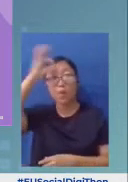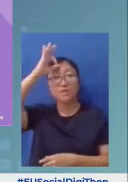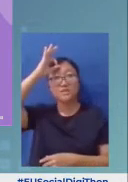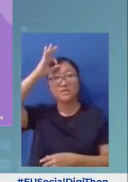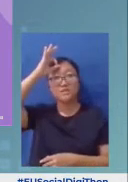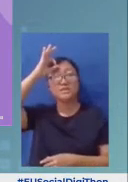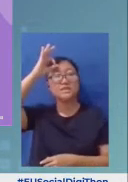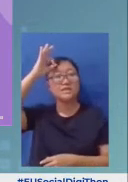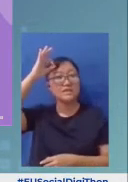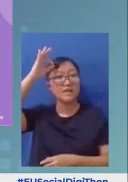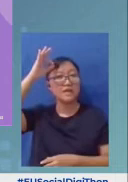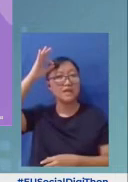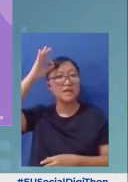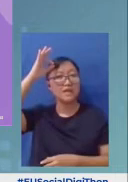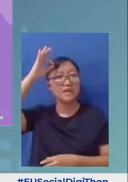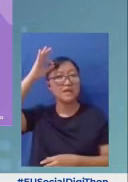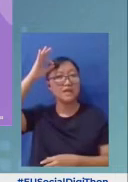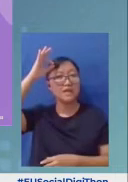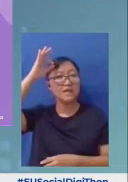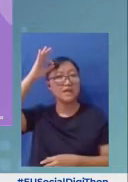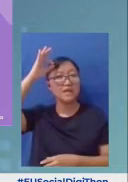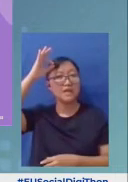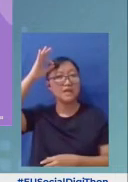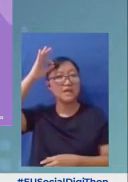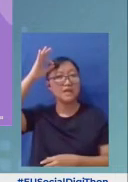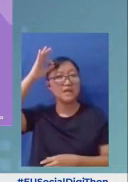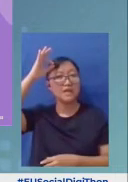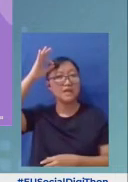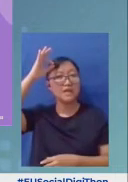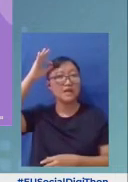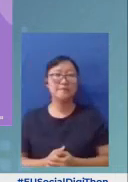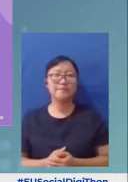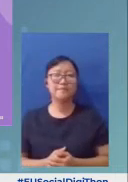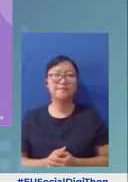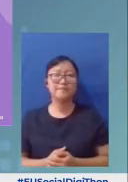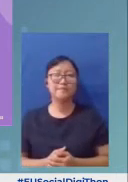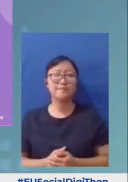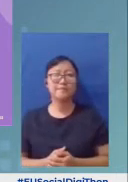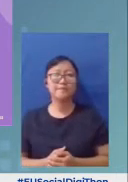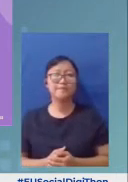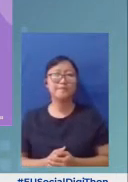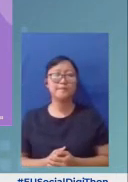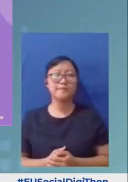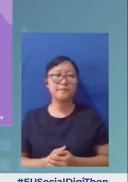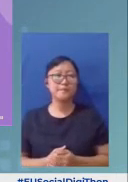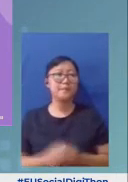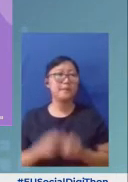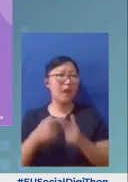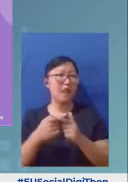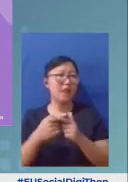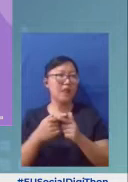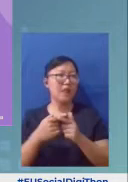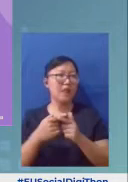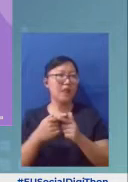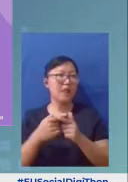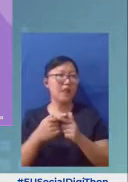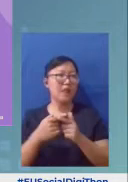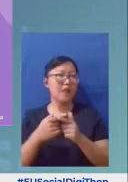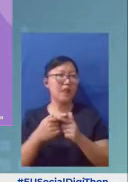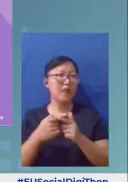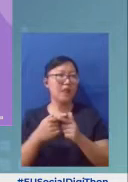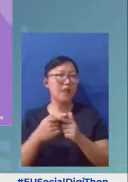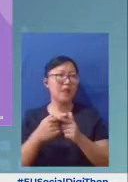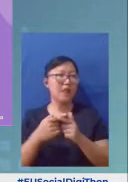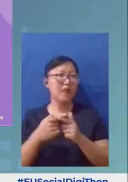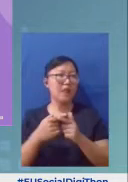misalnya ya. Atau kalau di lingkungan kita itu misalnya ketua RT gitu dan lain sebagainya. Tentunya kita melaporkannya